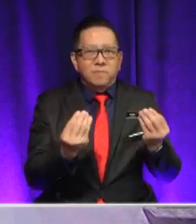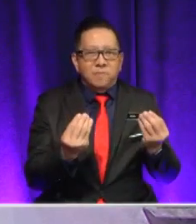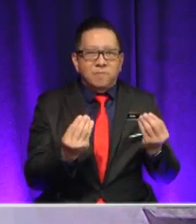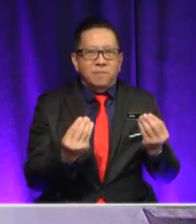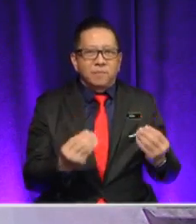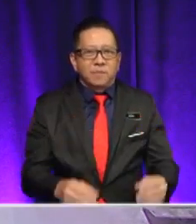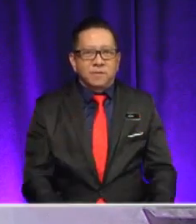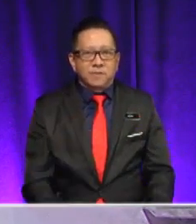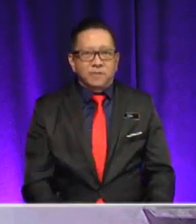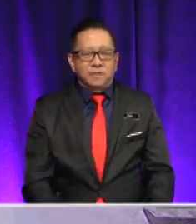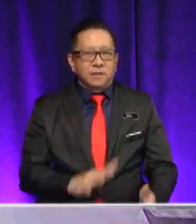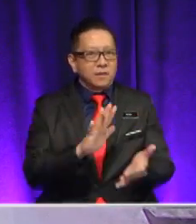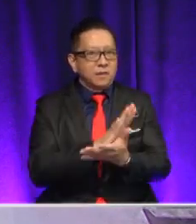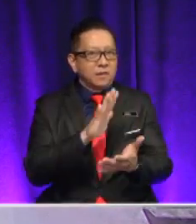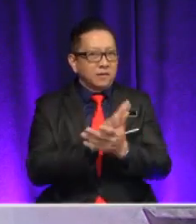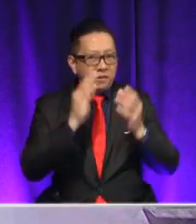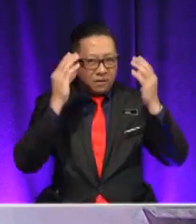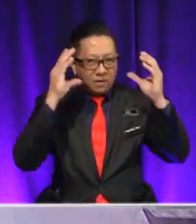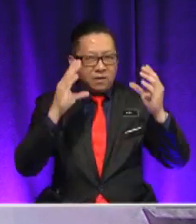Jadi kita